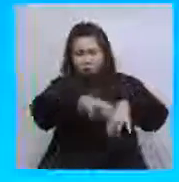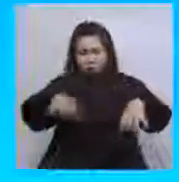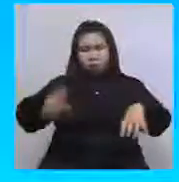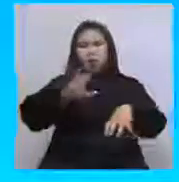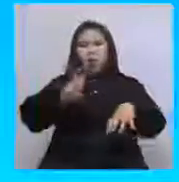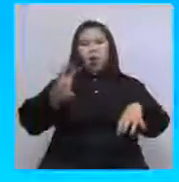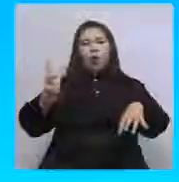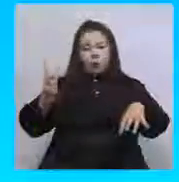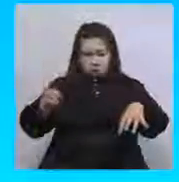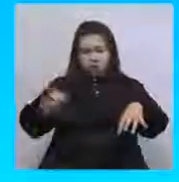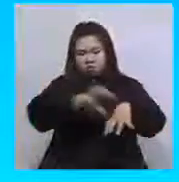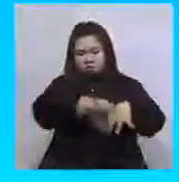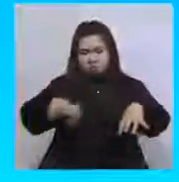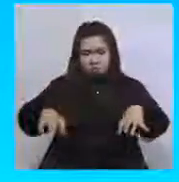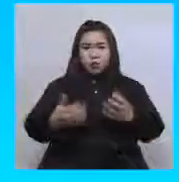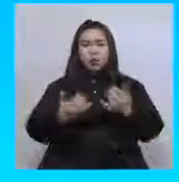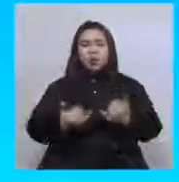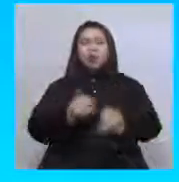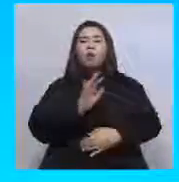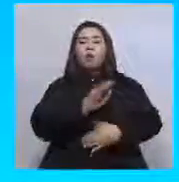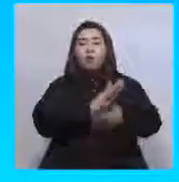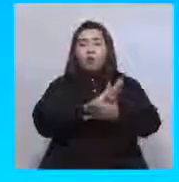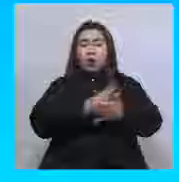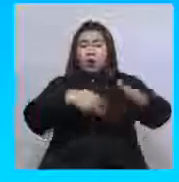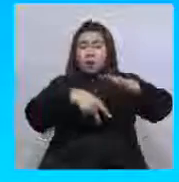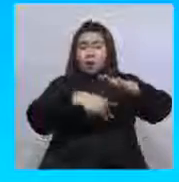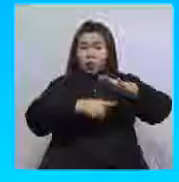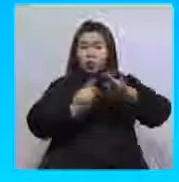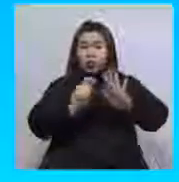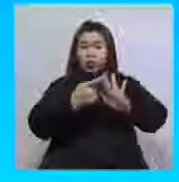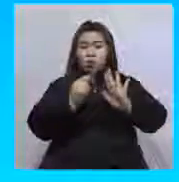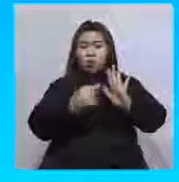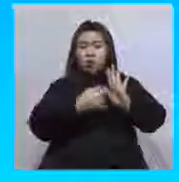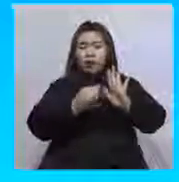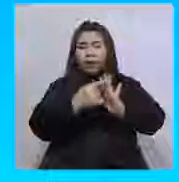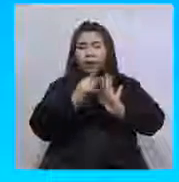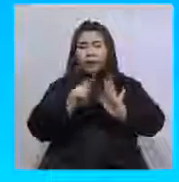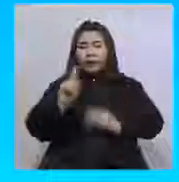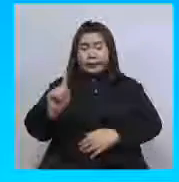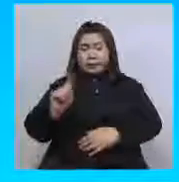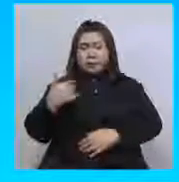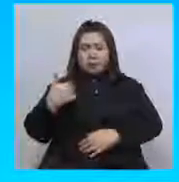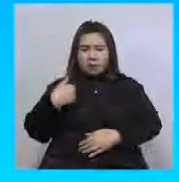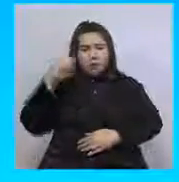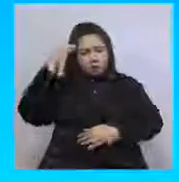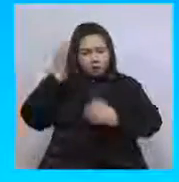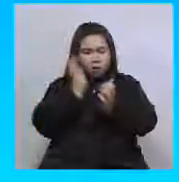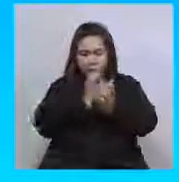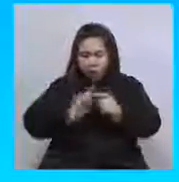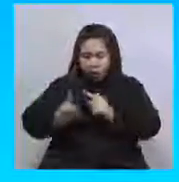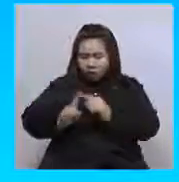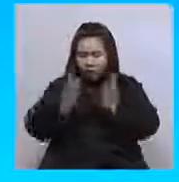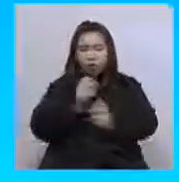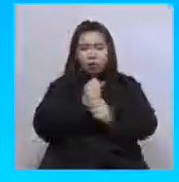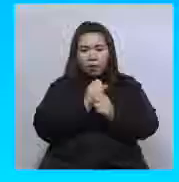260แห่งซึ่งทางสำนักงานเขตพื้นที่การศึกษาประถมศึกษาอุทัยธานีเขต1นะครับก็ได้จัดเจ้าหน้าที่ออกไปตรวจเยี่ยมโรงเรียน